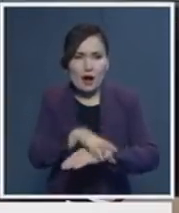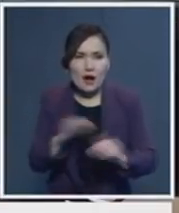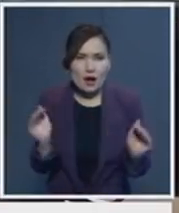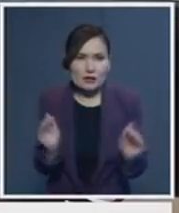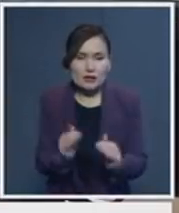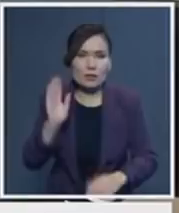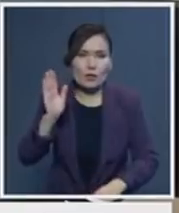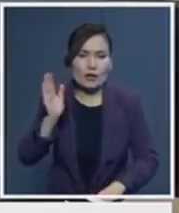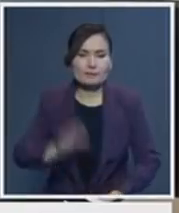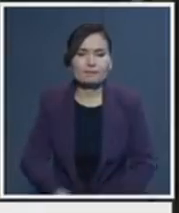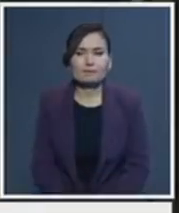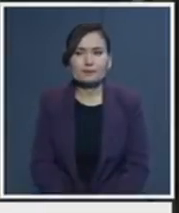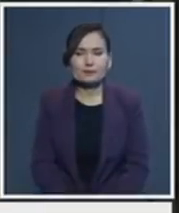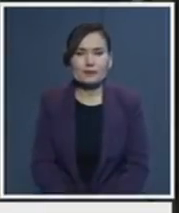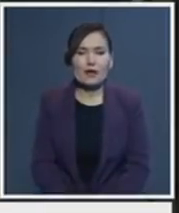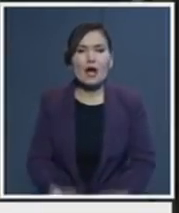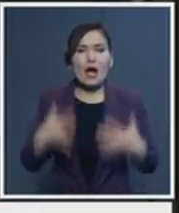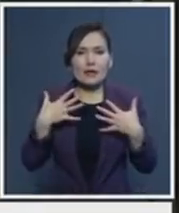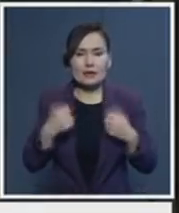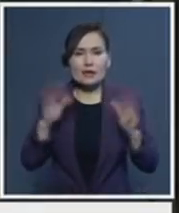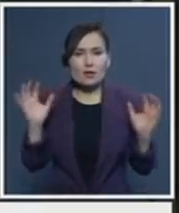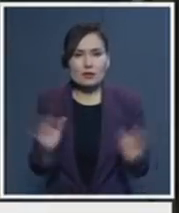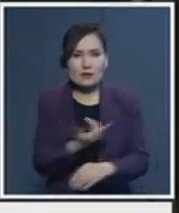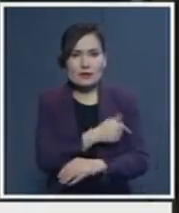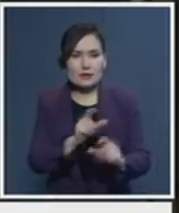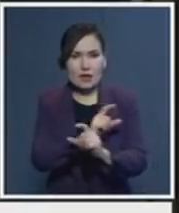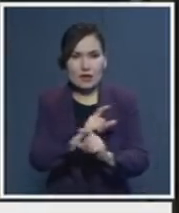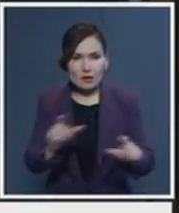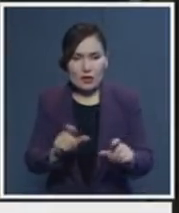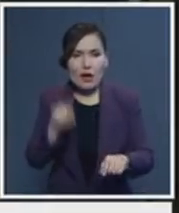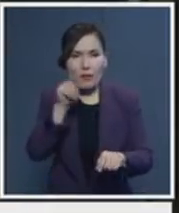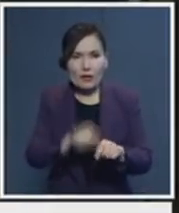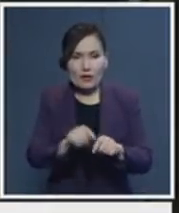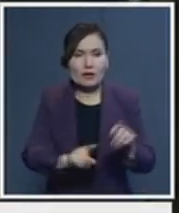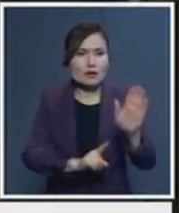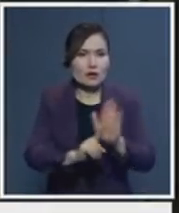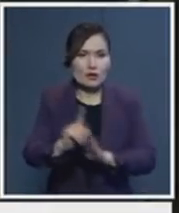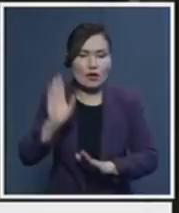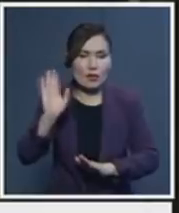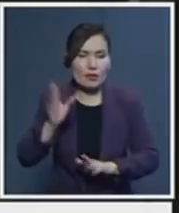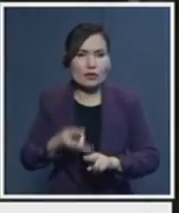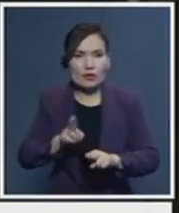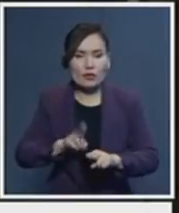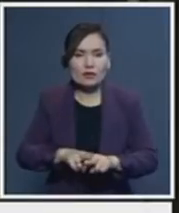бастама көтергендер. Денсаулық сақтау саласында мониторинг жүргіземіз. Бұл жай ғана мониторинг емес,